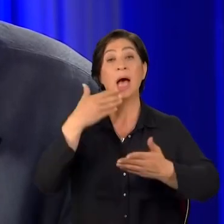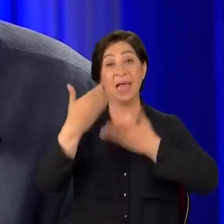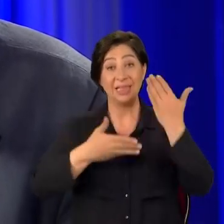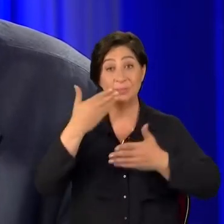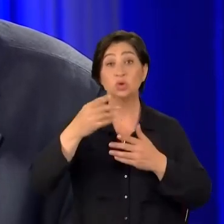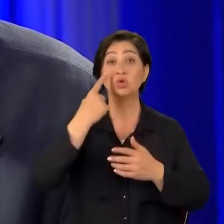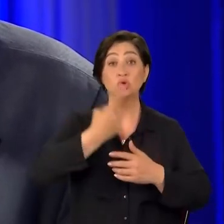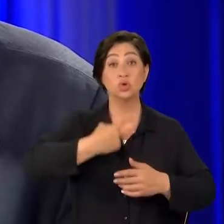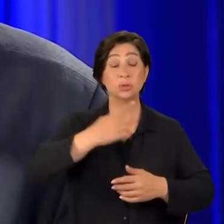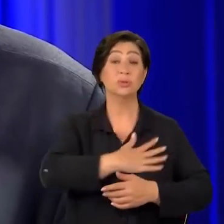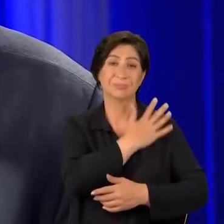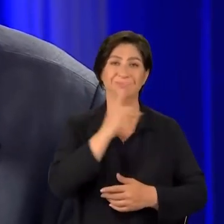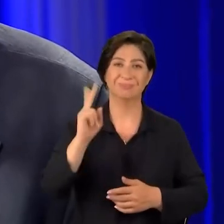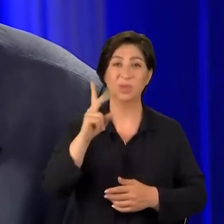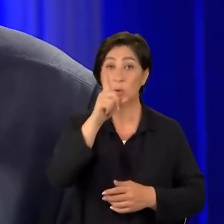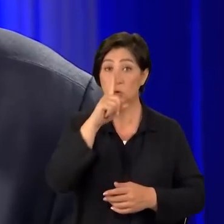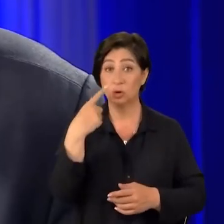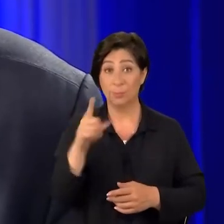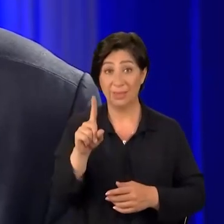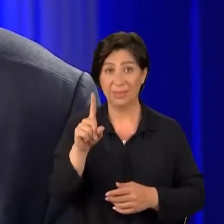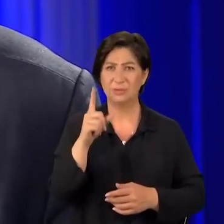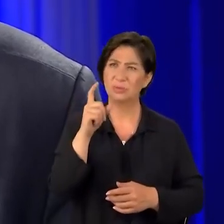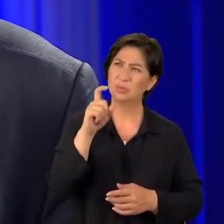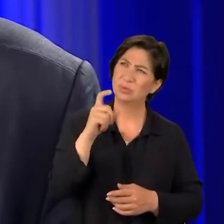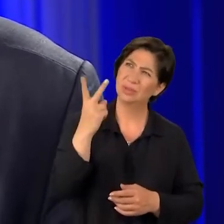bahsettiğimiz işte Cumhuriyet Halk Partisi'nin İşte 100 bin